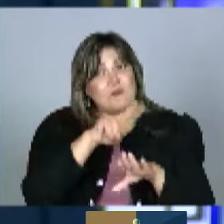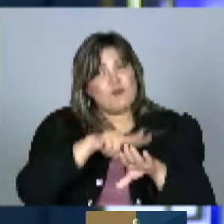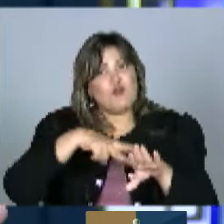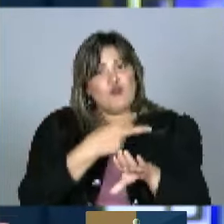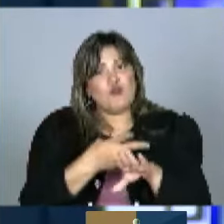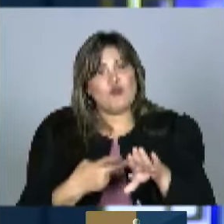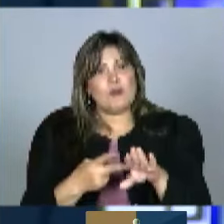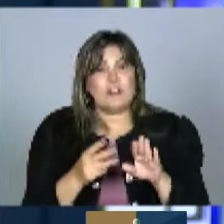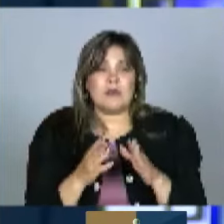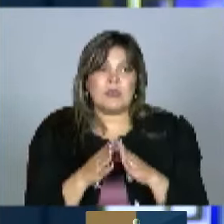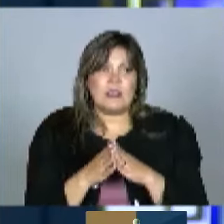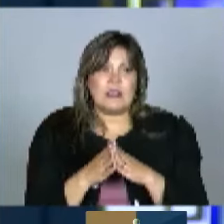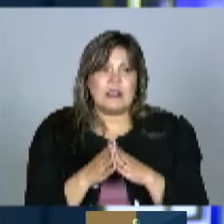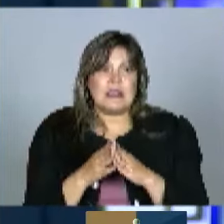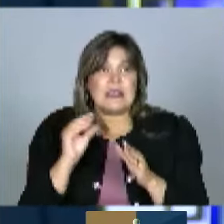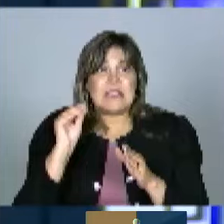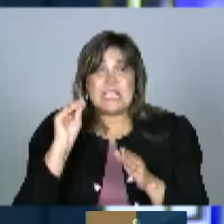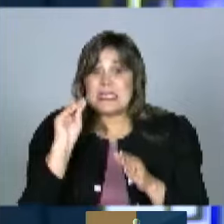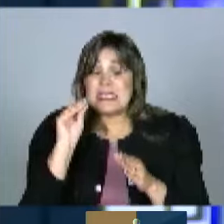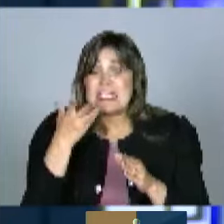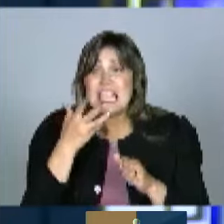ازاي ما